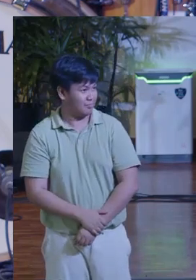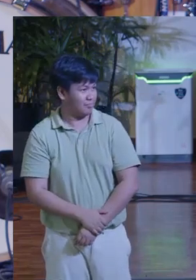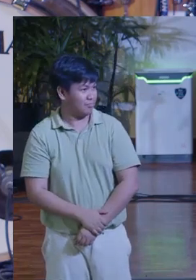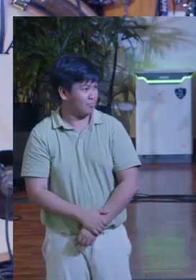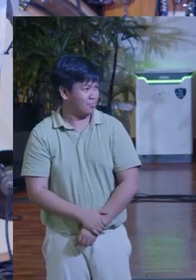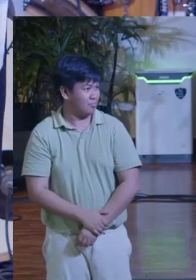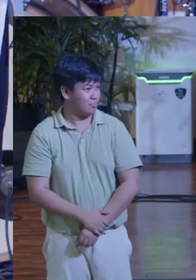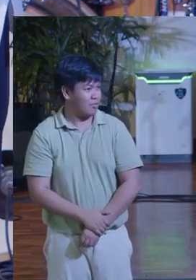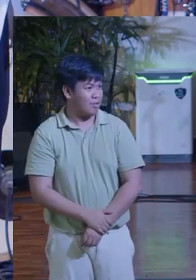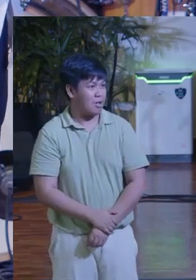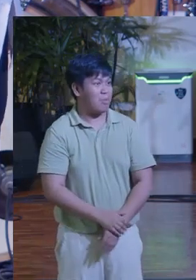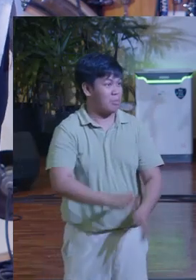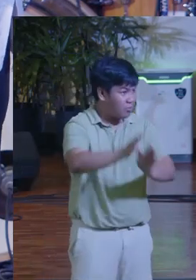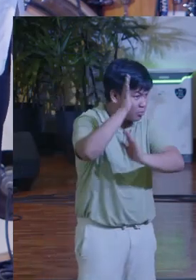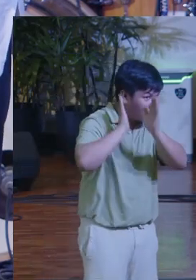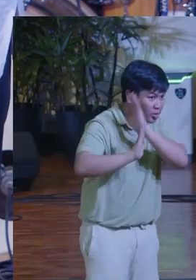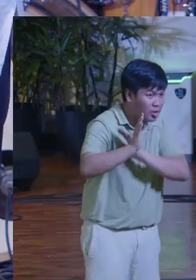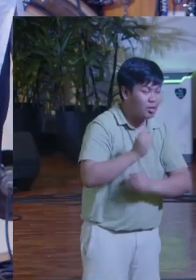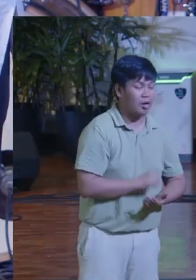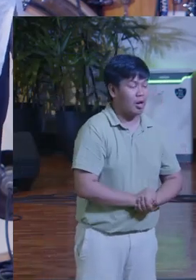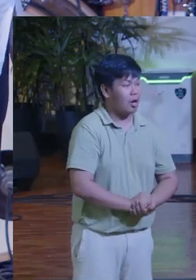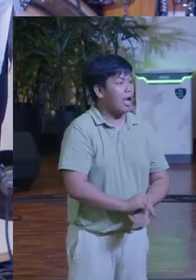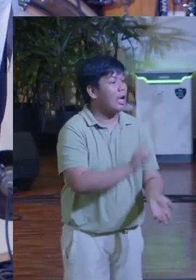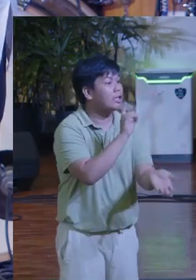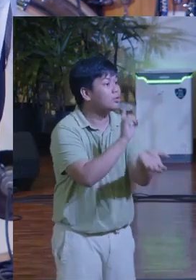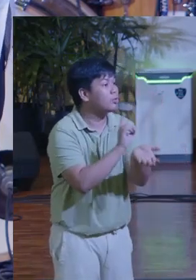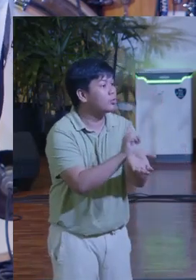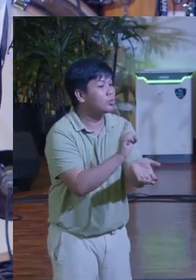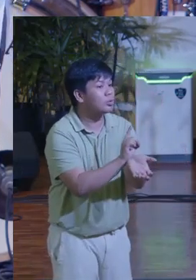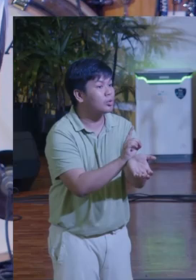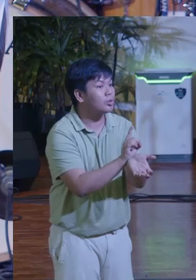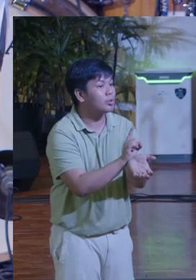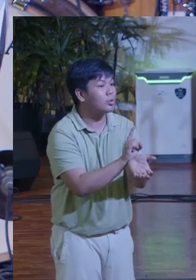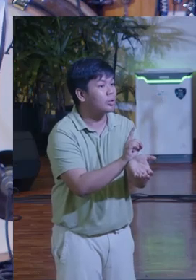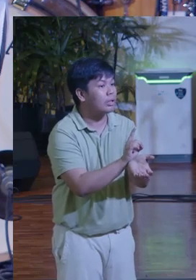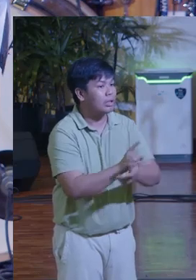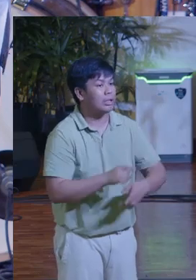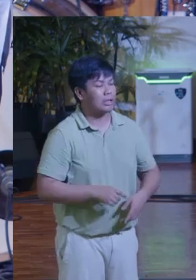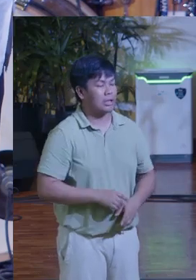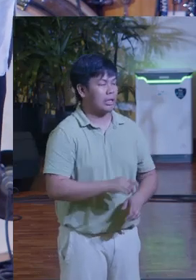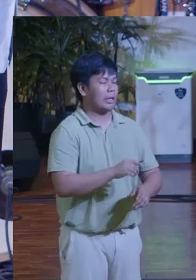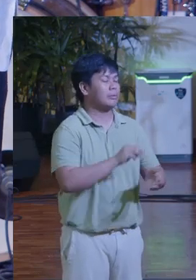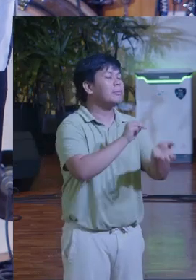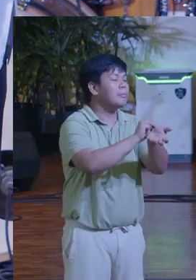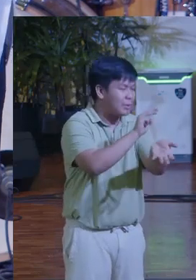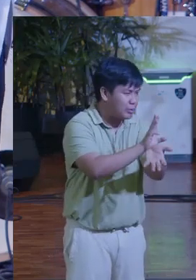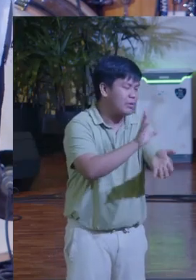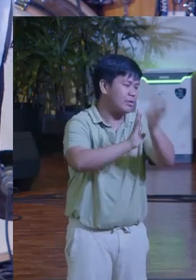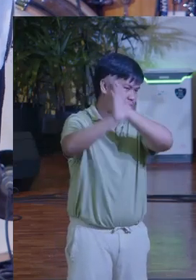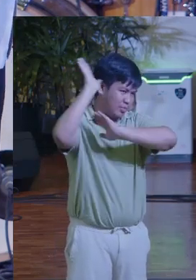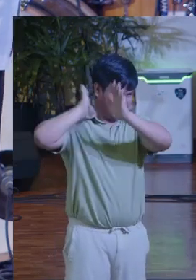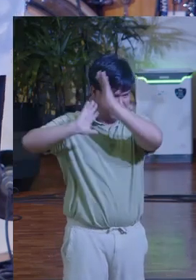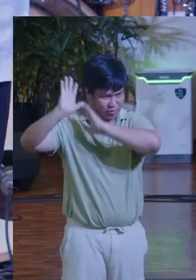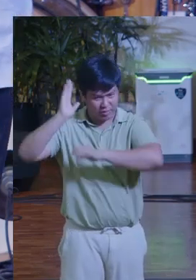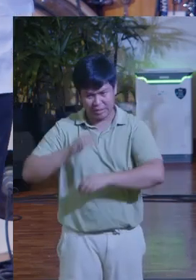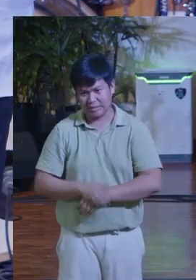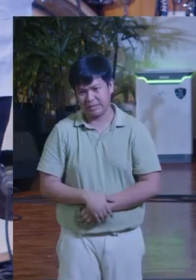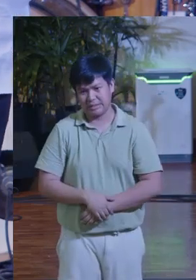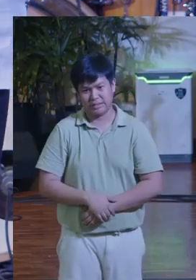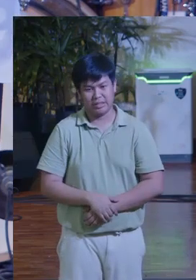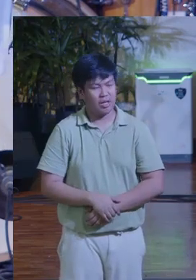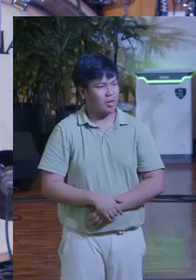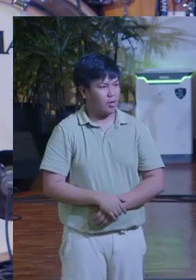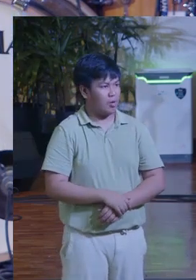ang pinaka-OBGYN nila ay yung midwife. Yung mga midwives